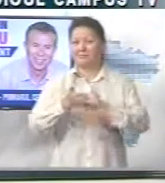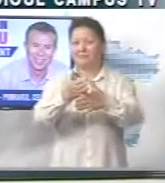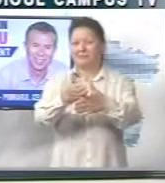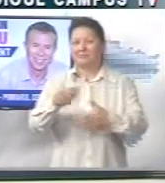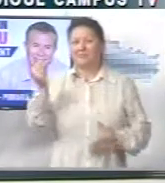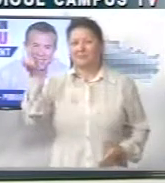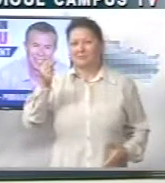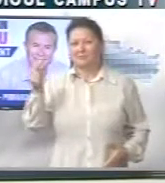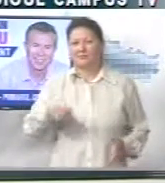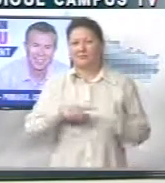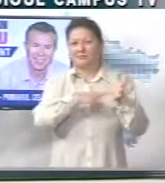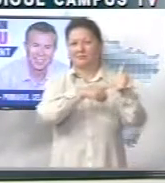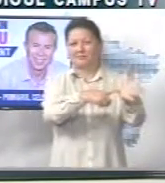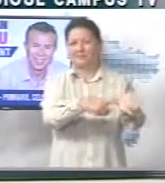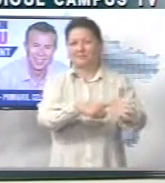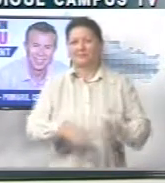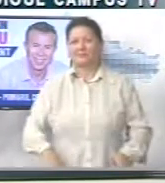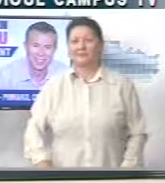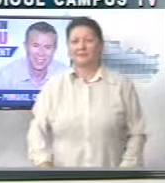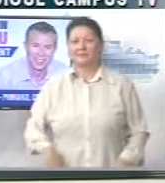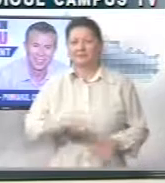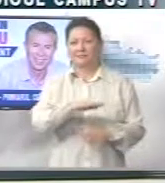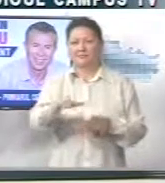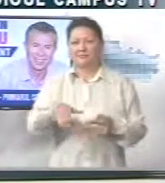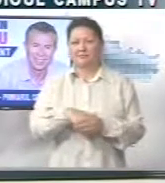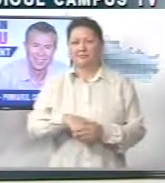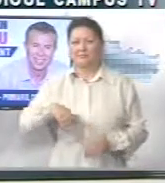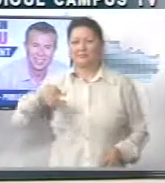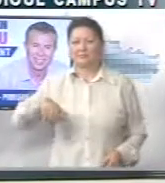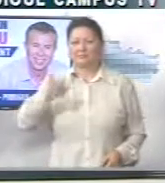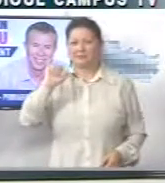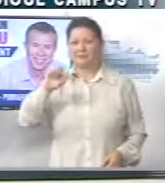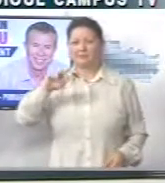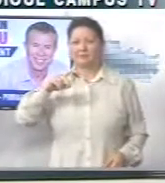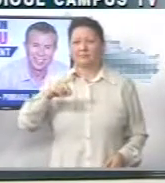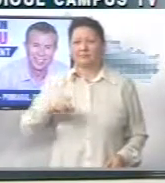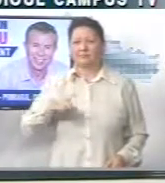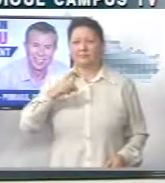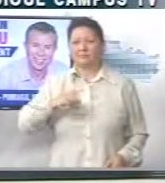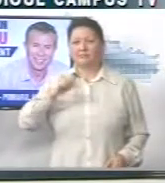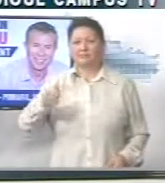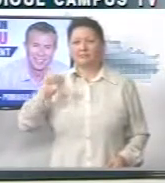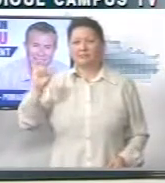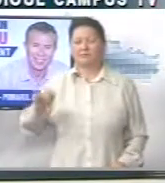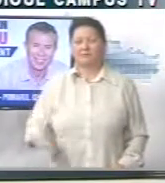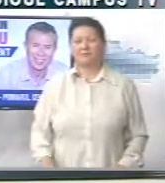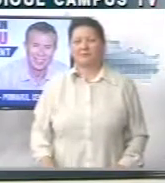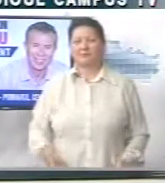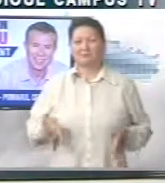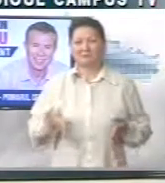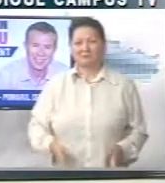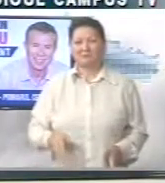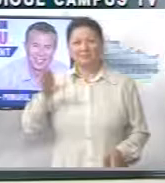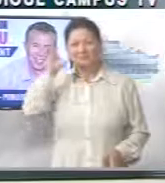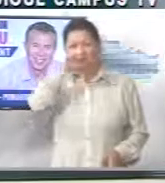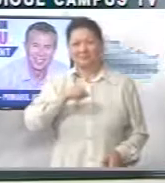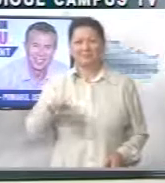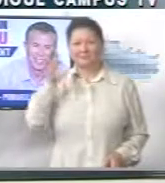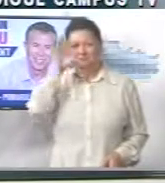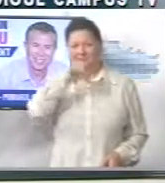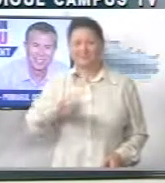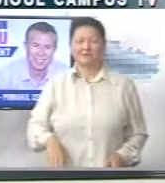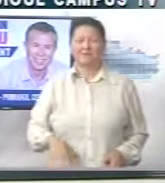proiectele prezentate. Semnează familia Mihai. Mulțumim tare mult familiei Mihai pentru faptul că este prezentă seară de seară în